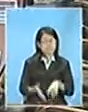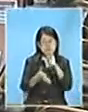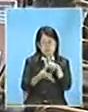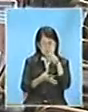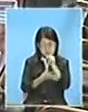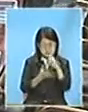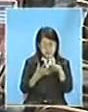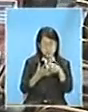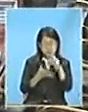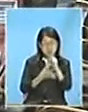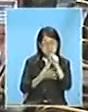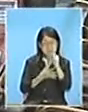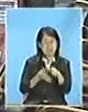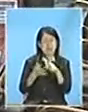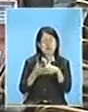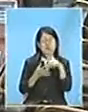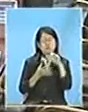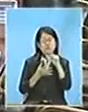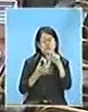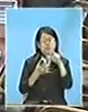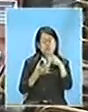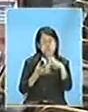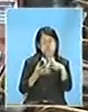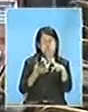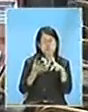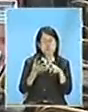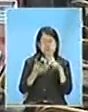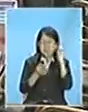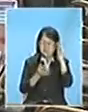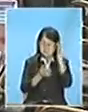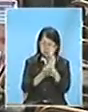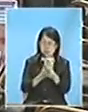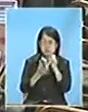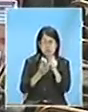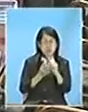นายโสพลศรีมาเหล็กพลตำรวจตรีองอ